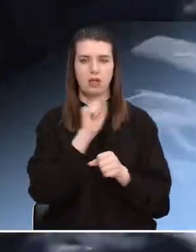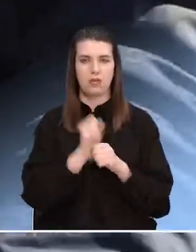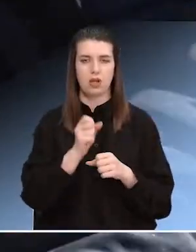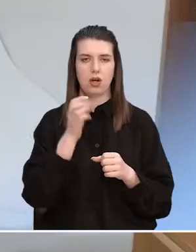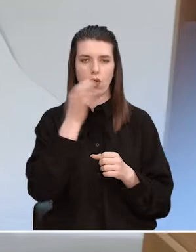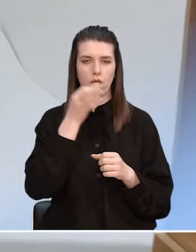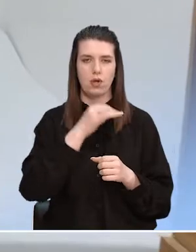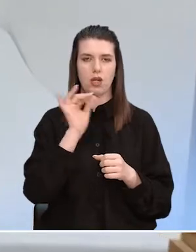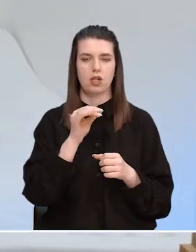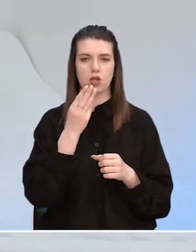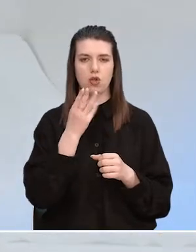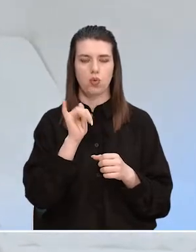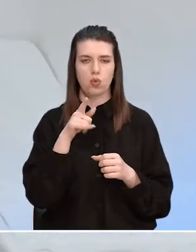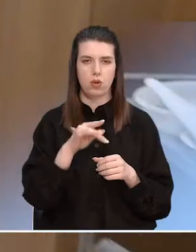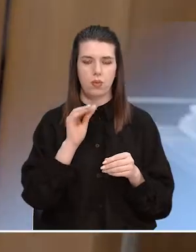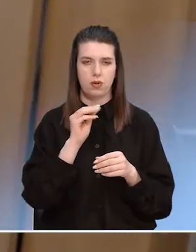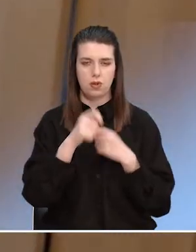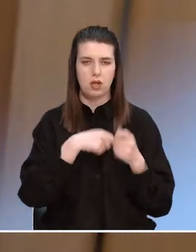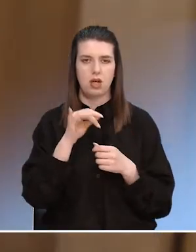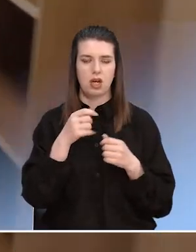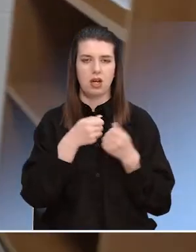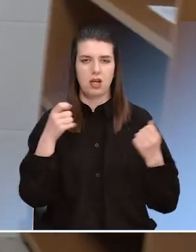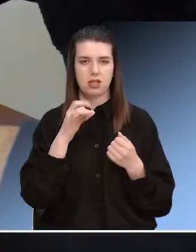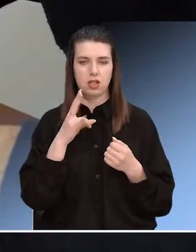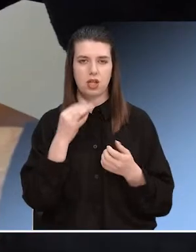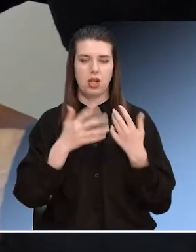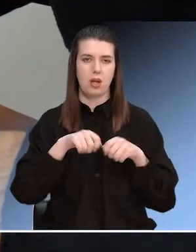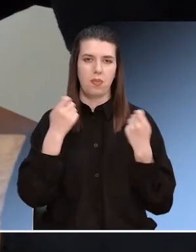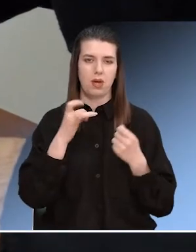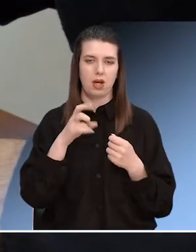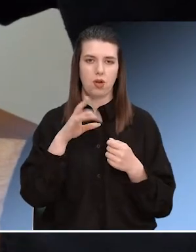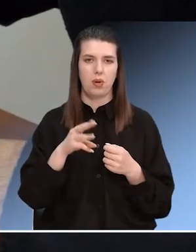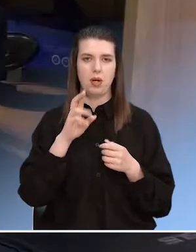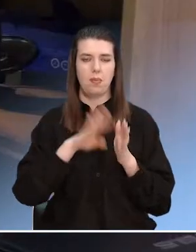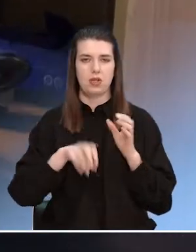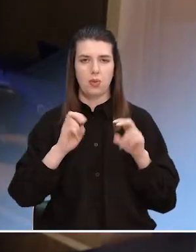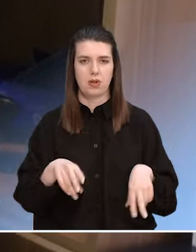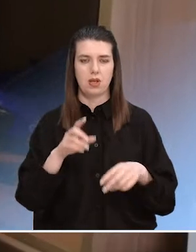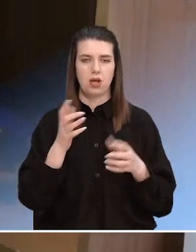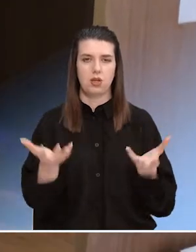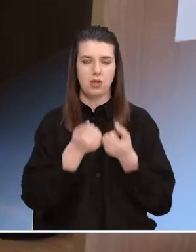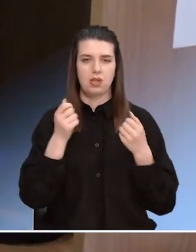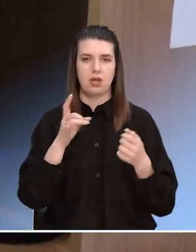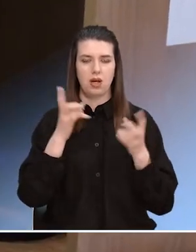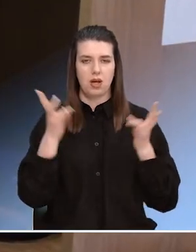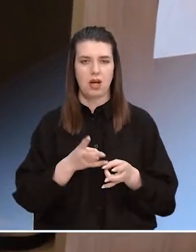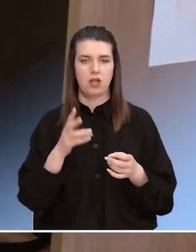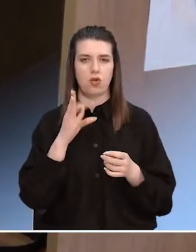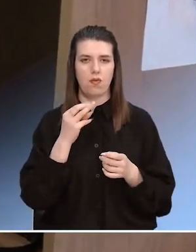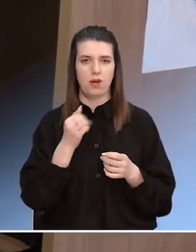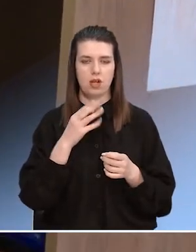показывают как правильно остановить кровотечение наложить жгут изолировать вместо растяжения или перелома а также безопасно